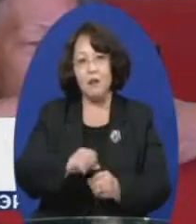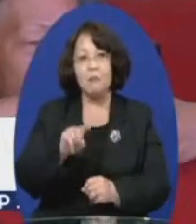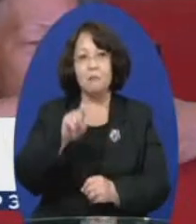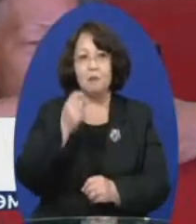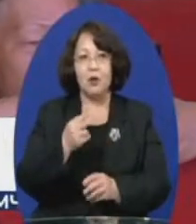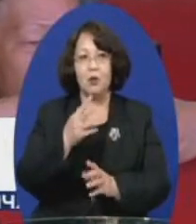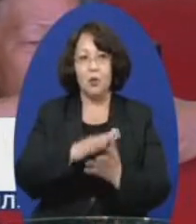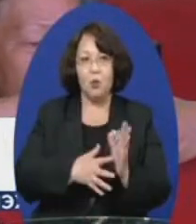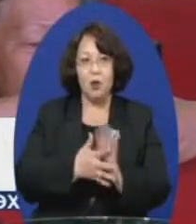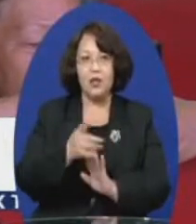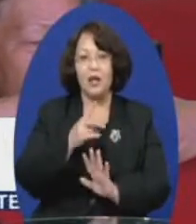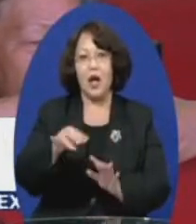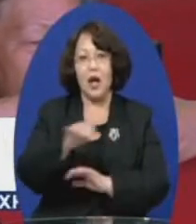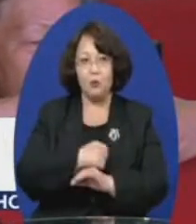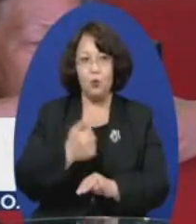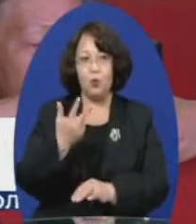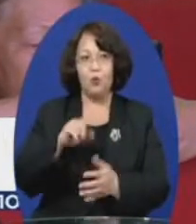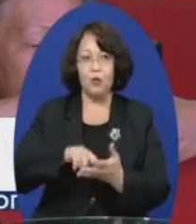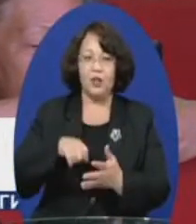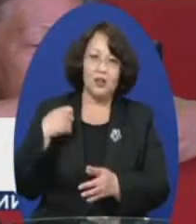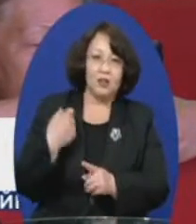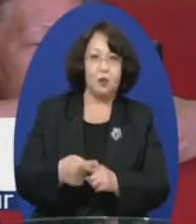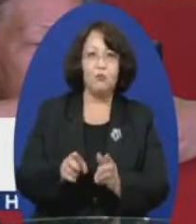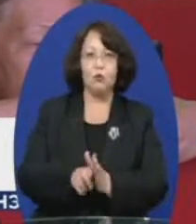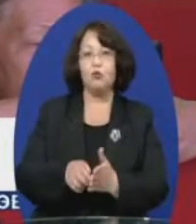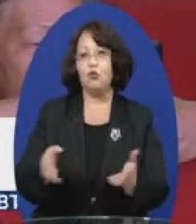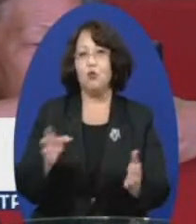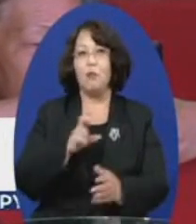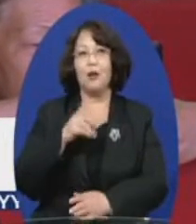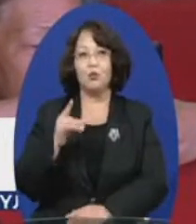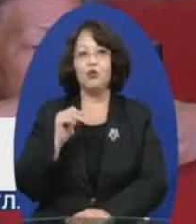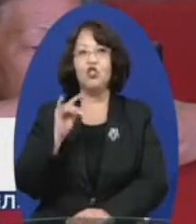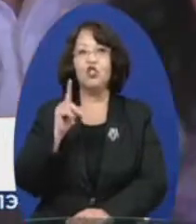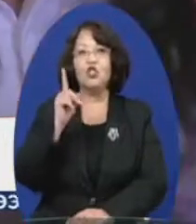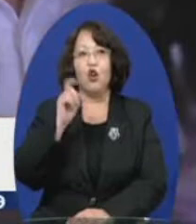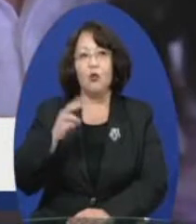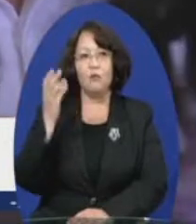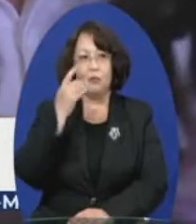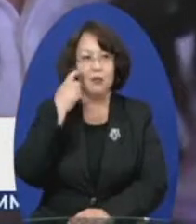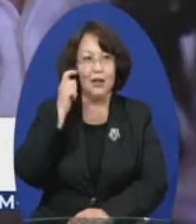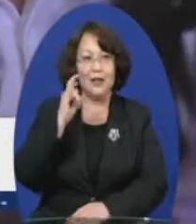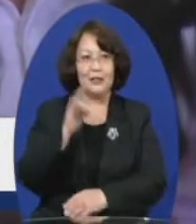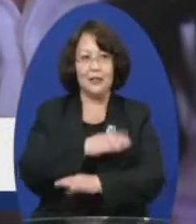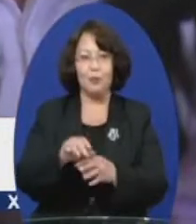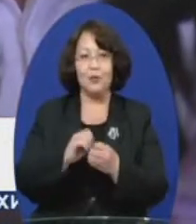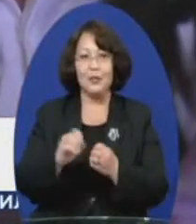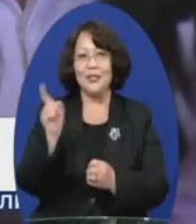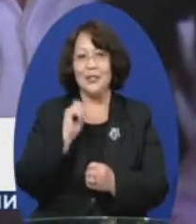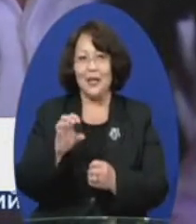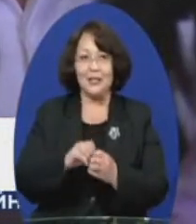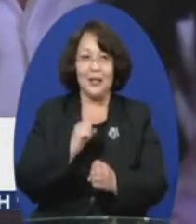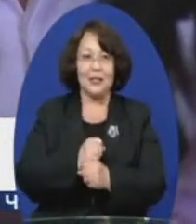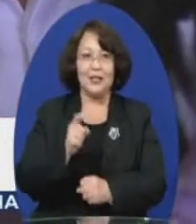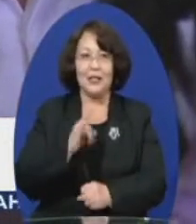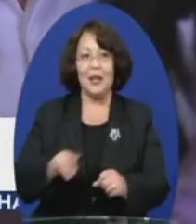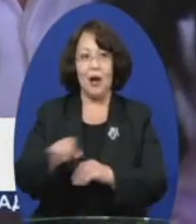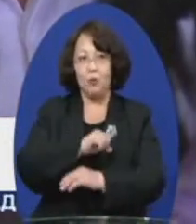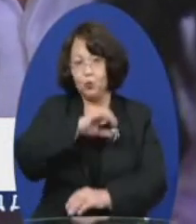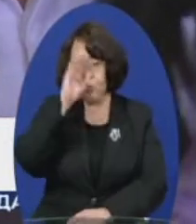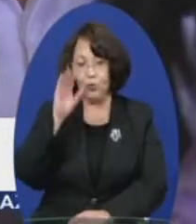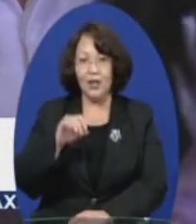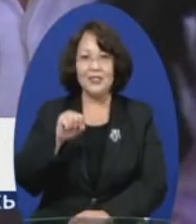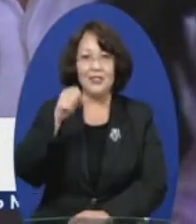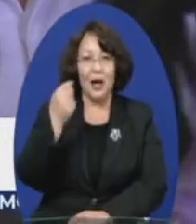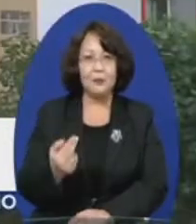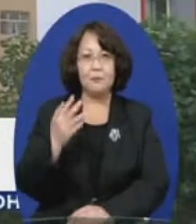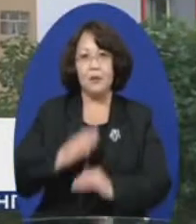Хинтээ аймагт одоо байгаагаас 3 дахин нэмэгдүүлэх, Багнуур Чингис хот чиглэлийн хатуу хүчилттэй авто замыг засварлах, Хинтээ аймагт дулааны